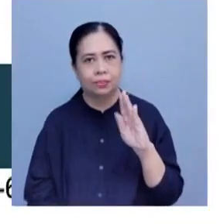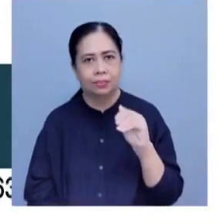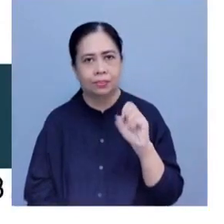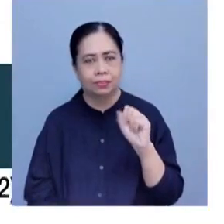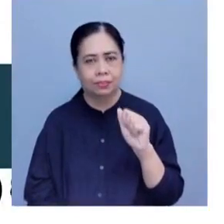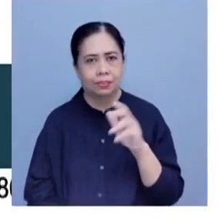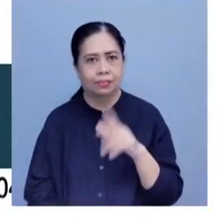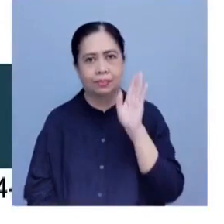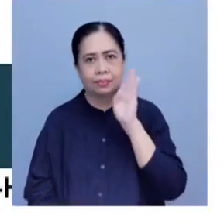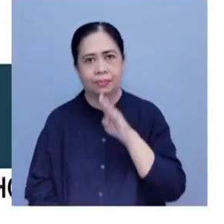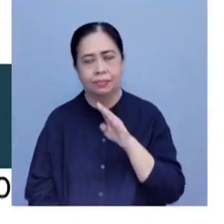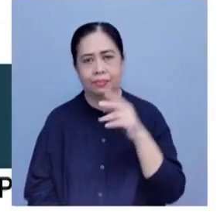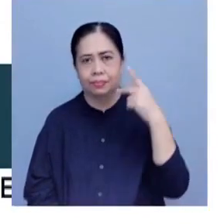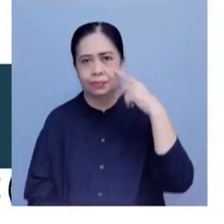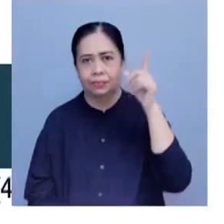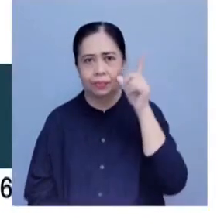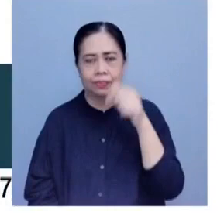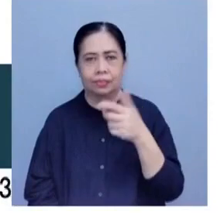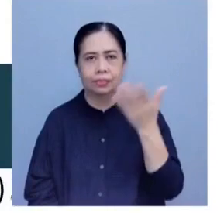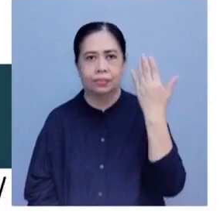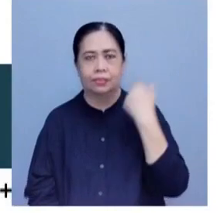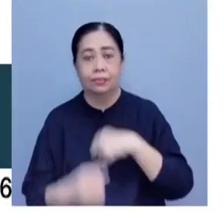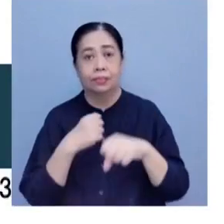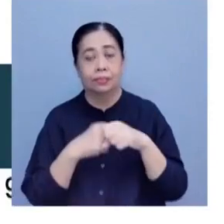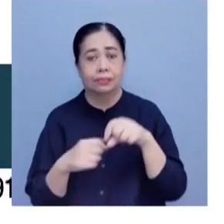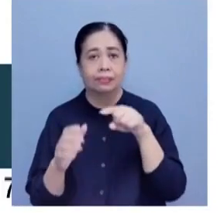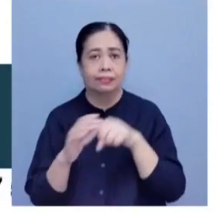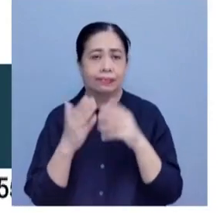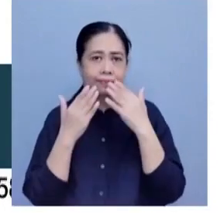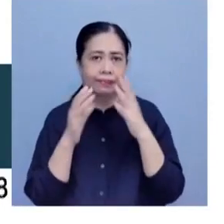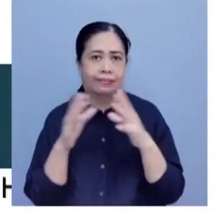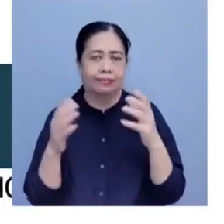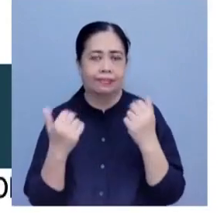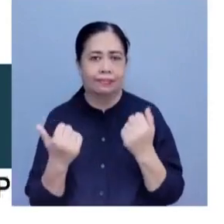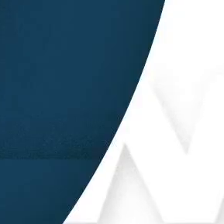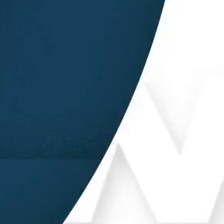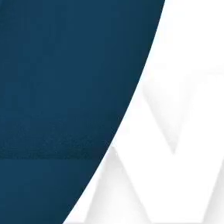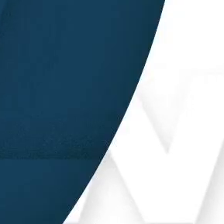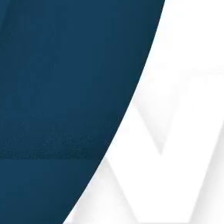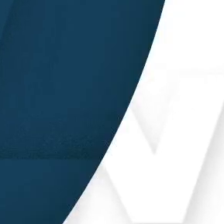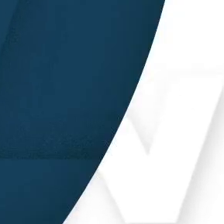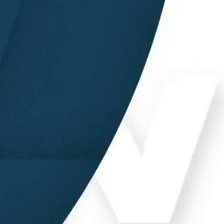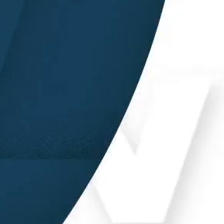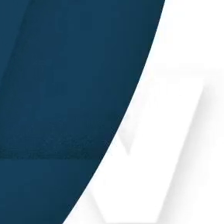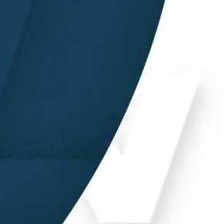Lapid, broadcaster, was killed last year. Thank you so much for joining us today, and you hang in there.